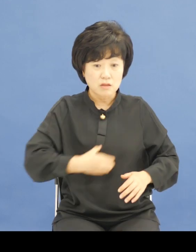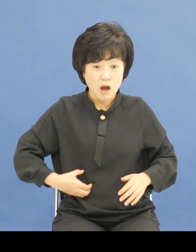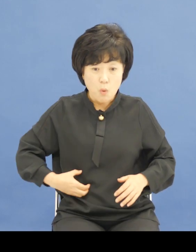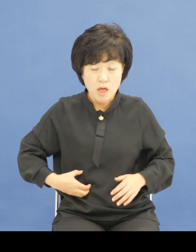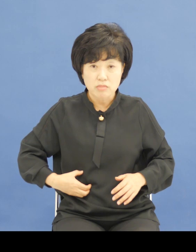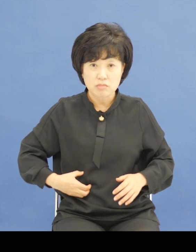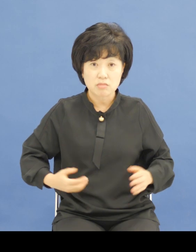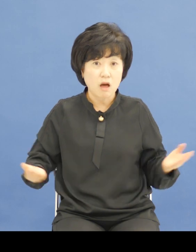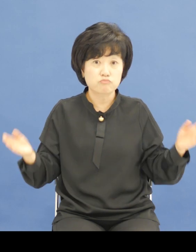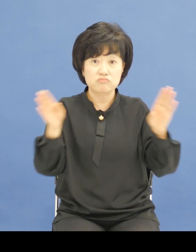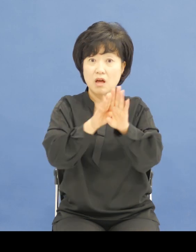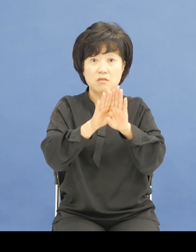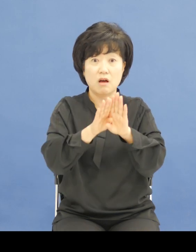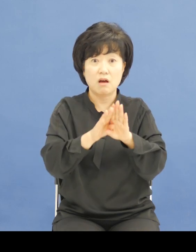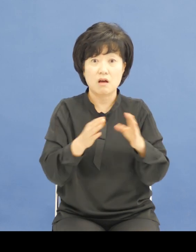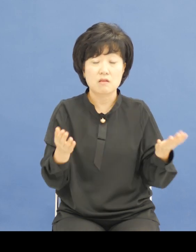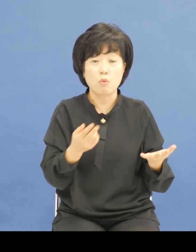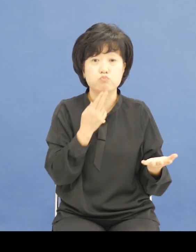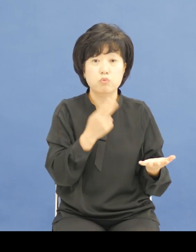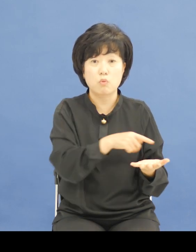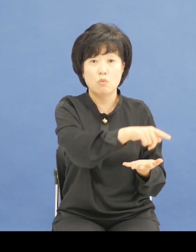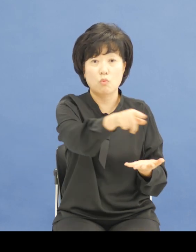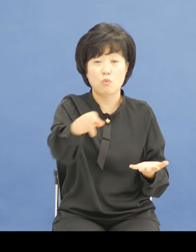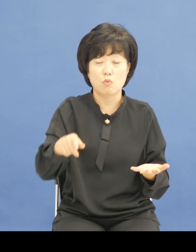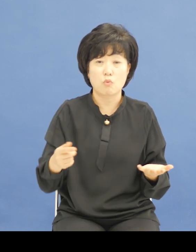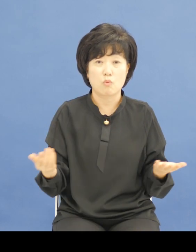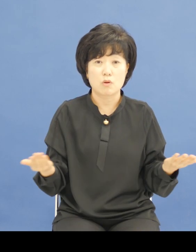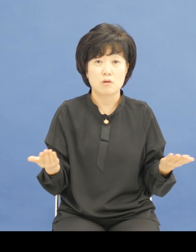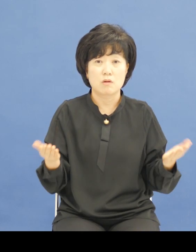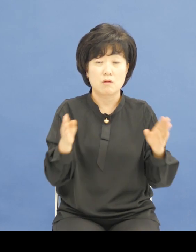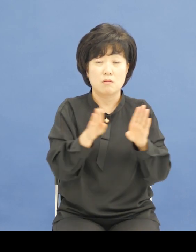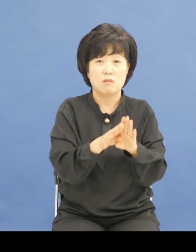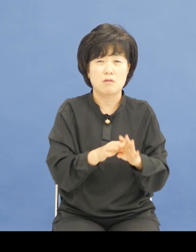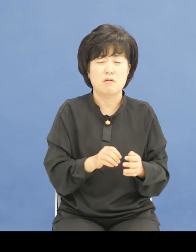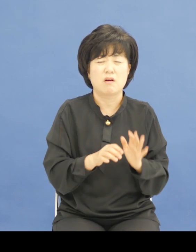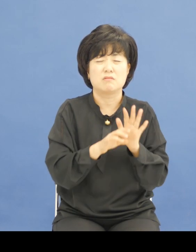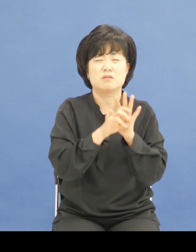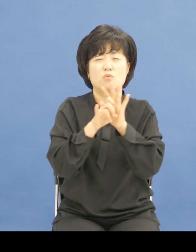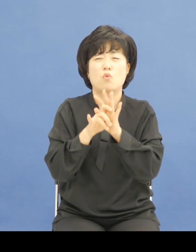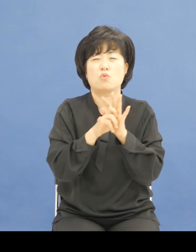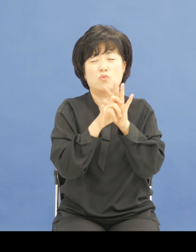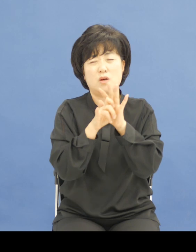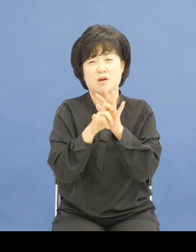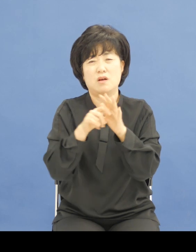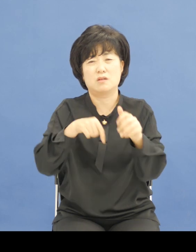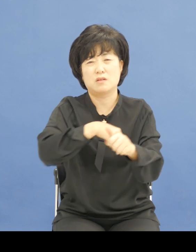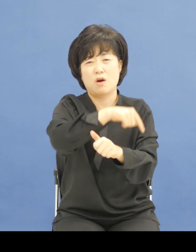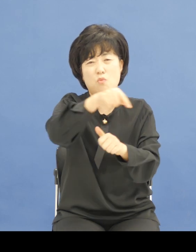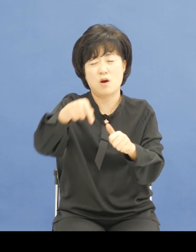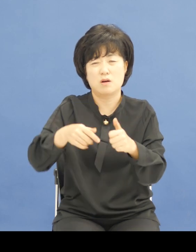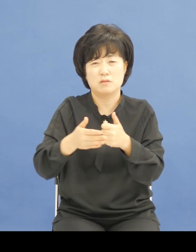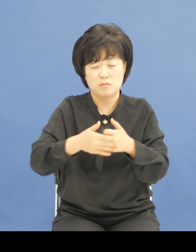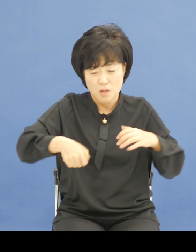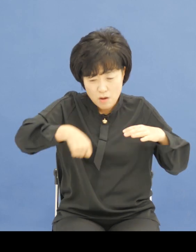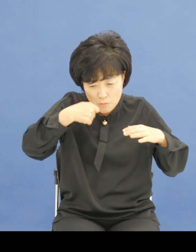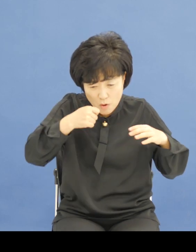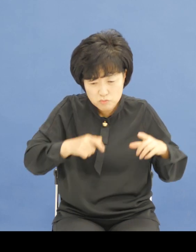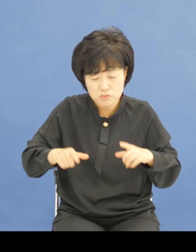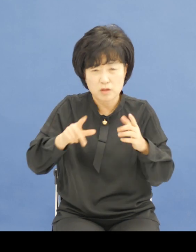안 해요. 아예 전화도 안 받고. 사실 우리가 코로나 현 상황에 대해서 사실 뭐 우리 먹고 사는